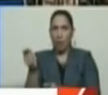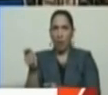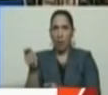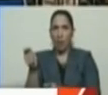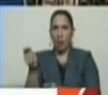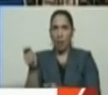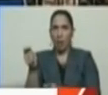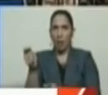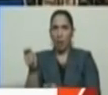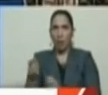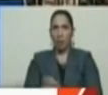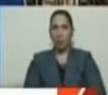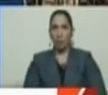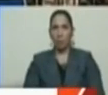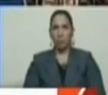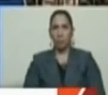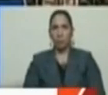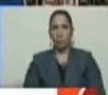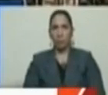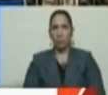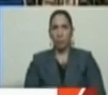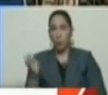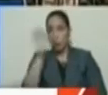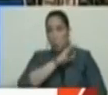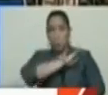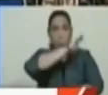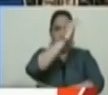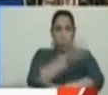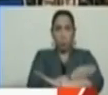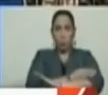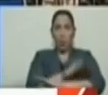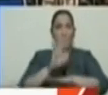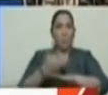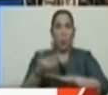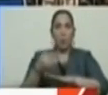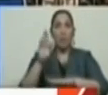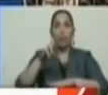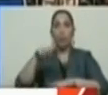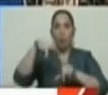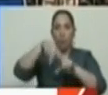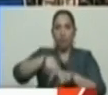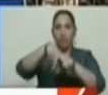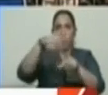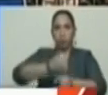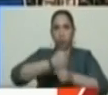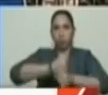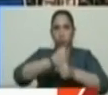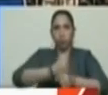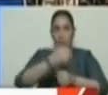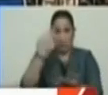البلاد وأمم الشركات البترول الرئيسية بخطوة هو نفسه قال أنا بتشبه بالرئيس جمال عبد الناصر في مصر